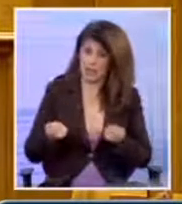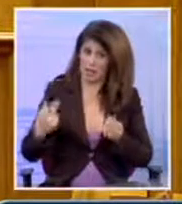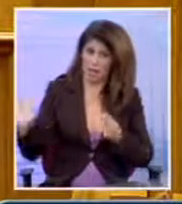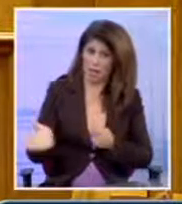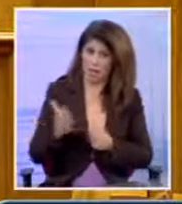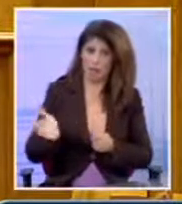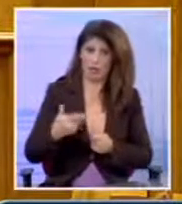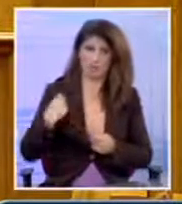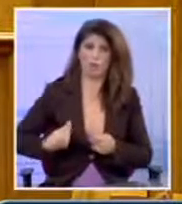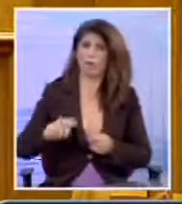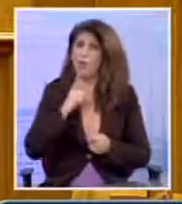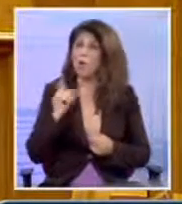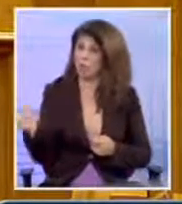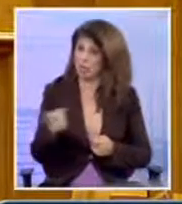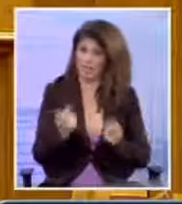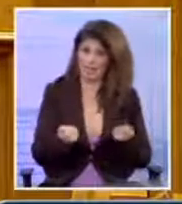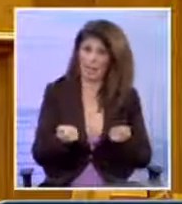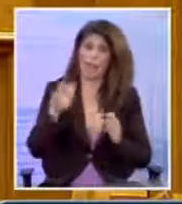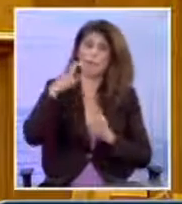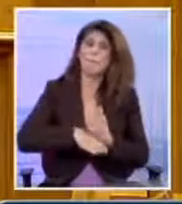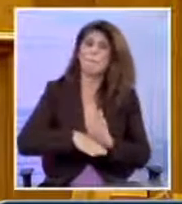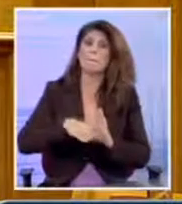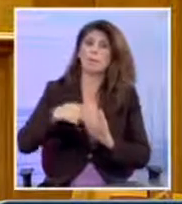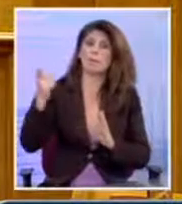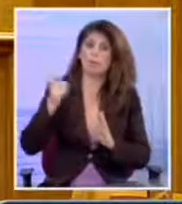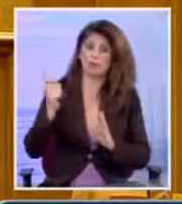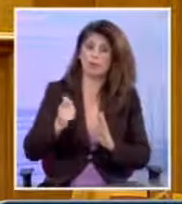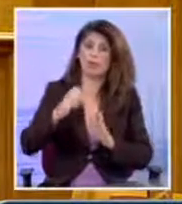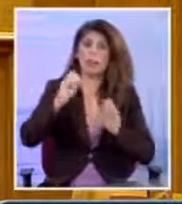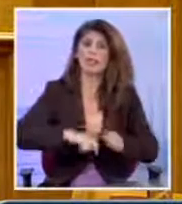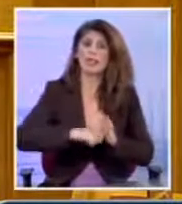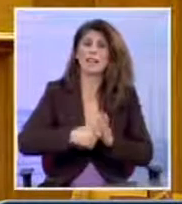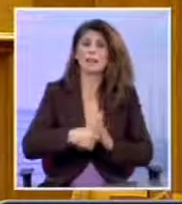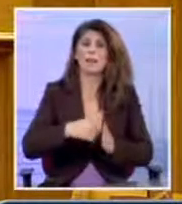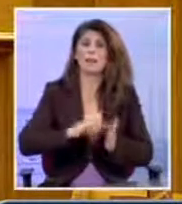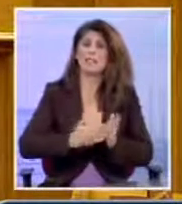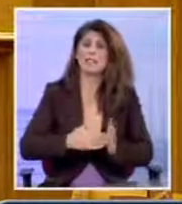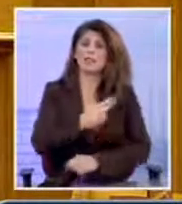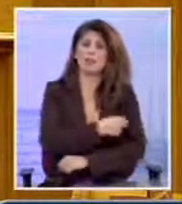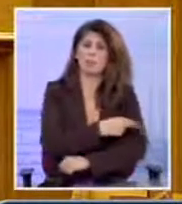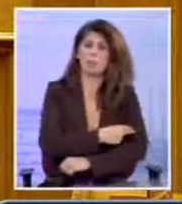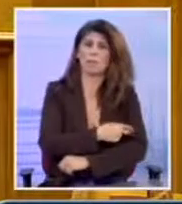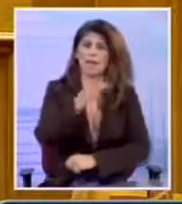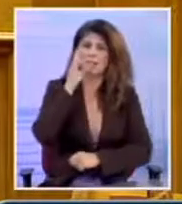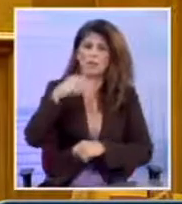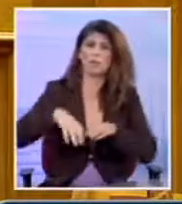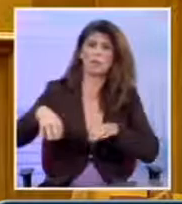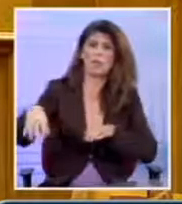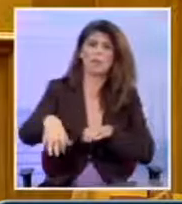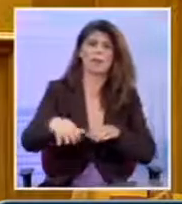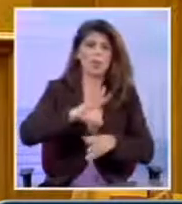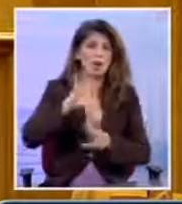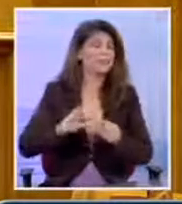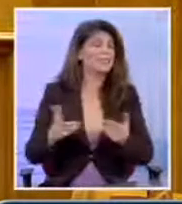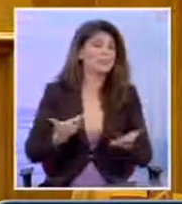δημόσιο όπως κάνατε? Να μειώσουμε μισθούς? Να κλείσουμε υπηρεσίες, νοσοκομεία, εφορίες, αστυνομικά τμήματα κτλ.? Τι προτείνετε?